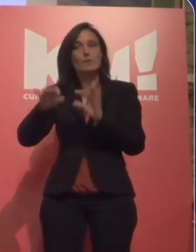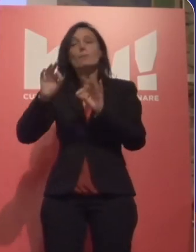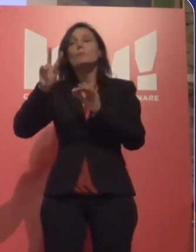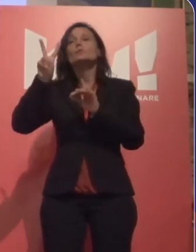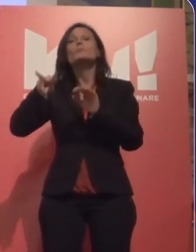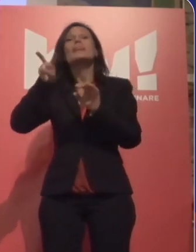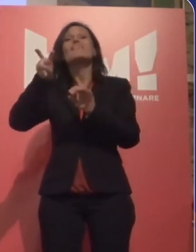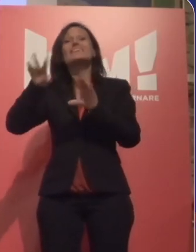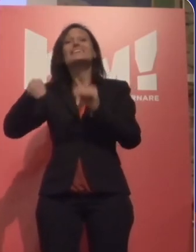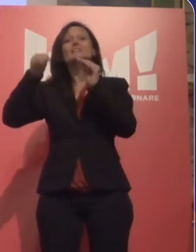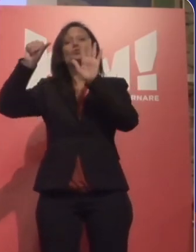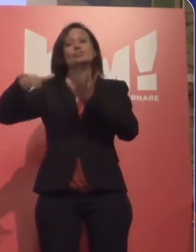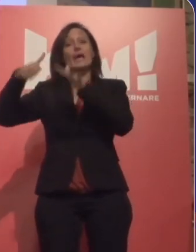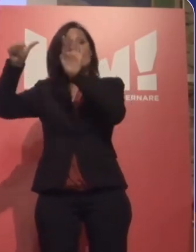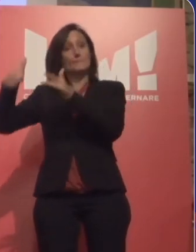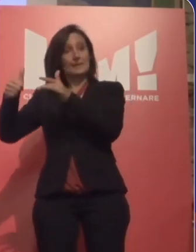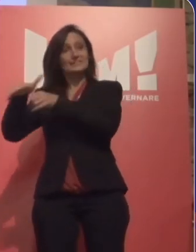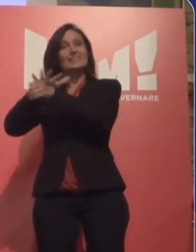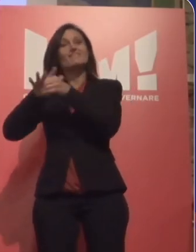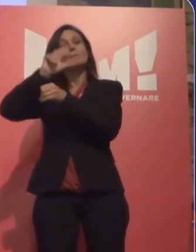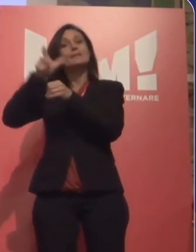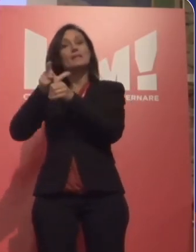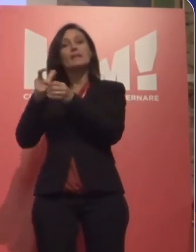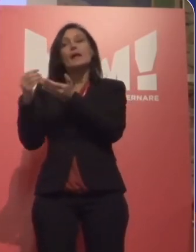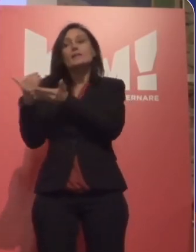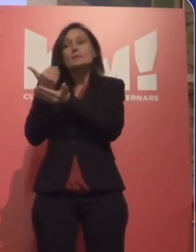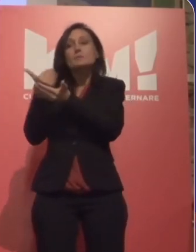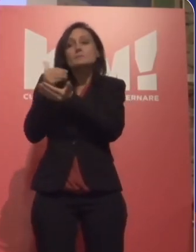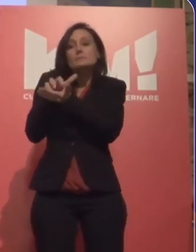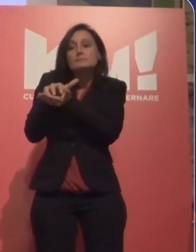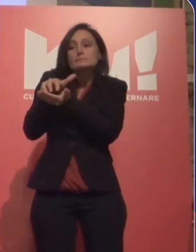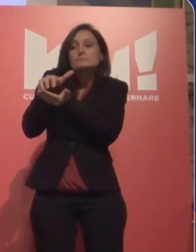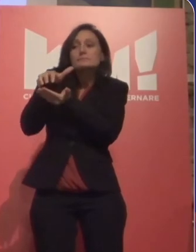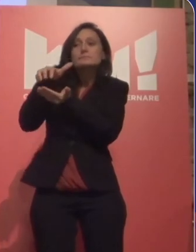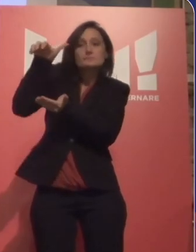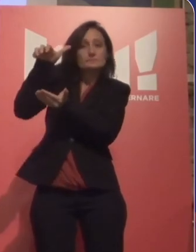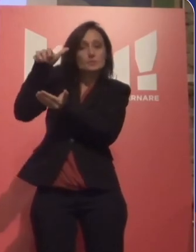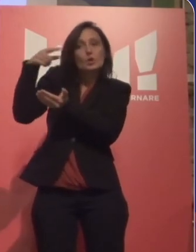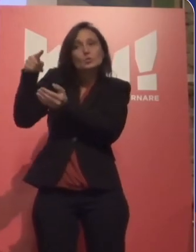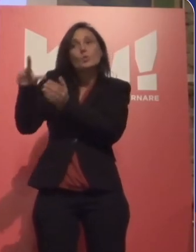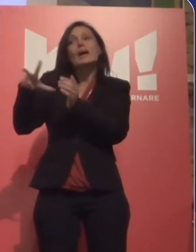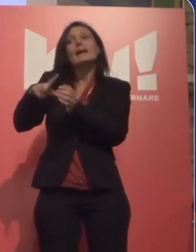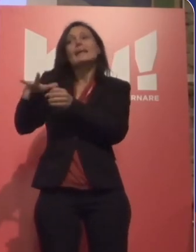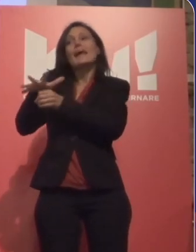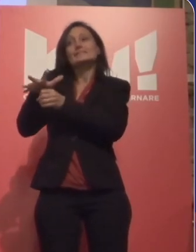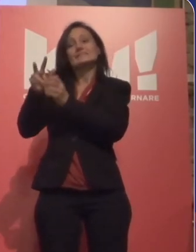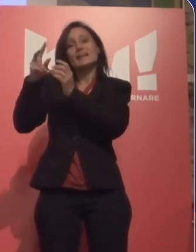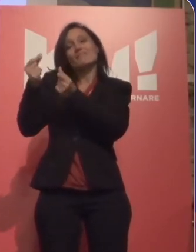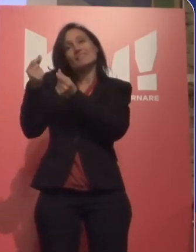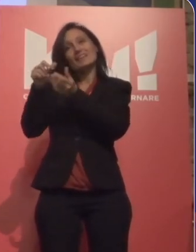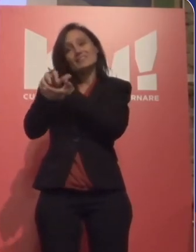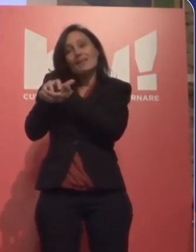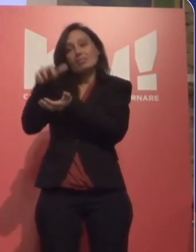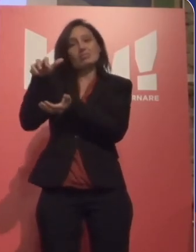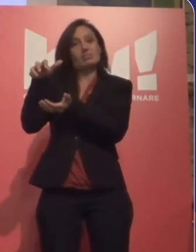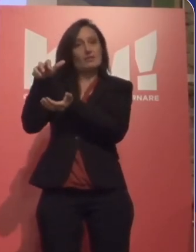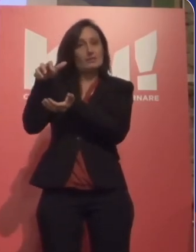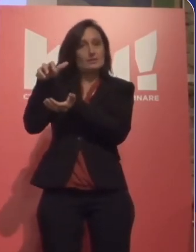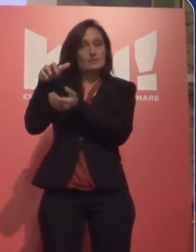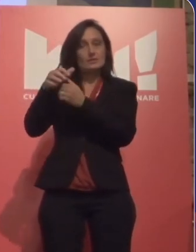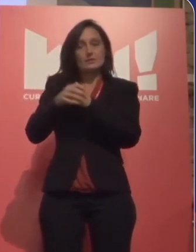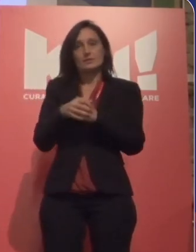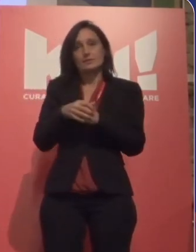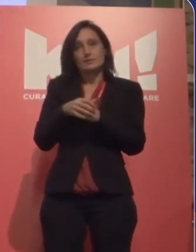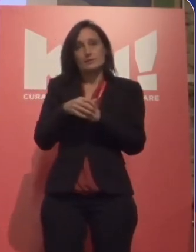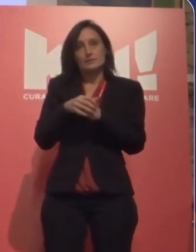hanno mediamente accresciuto e quindi la loro ricchezza finanziaria che potrei